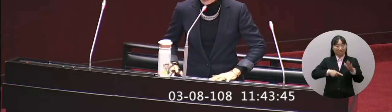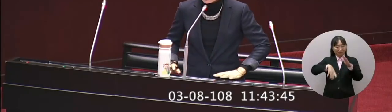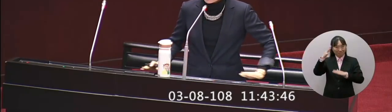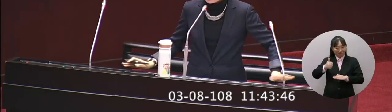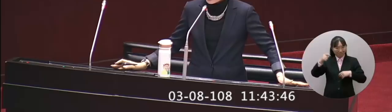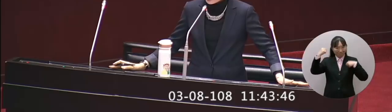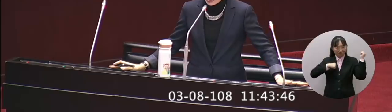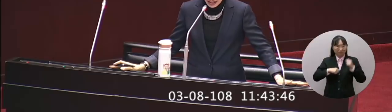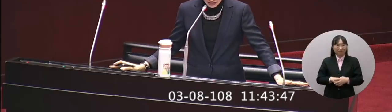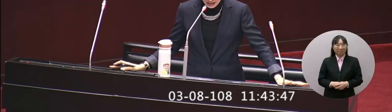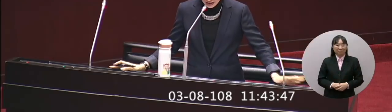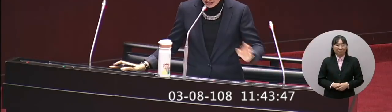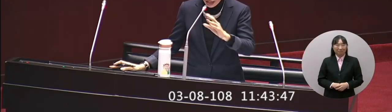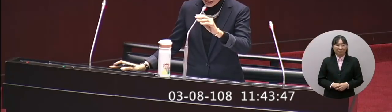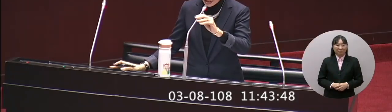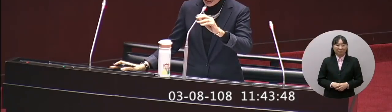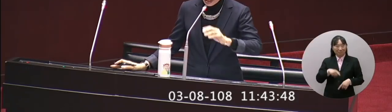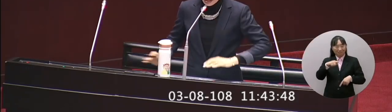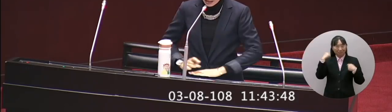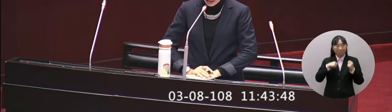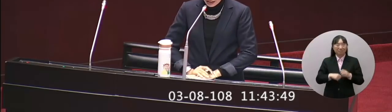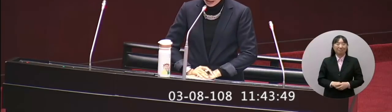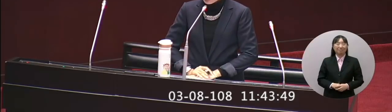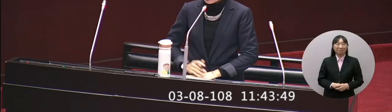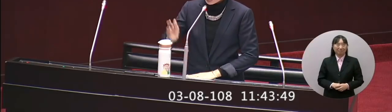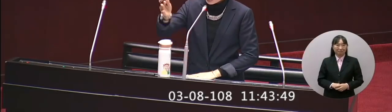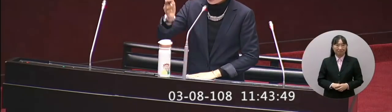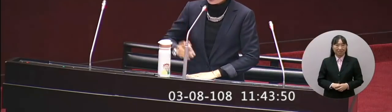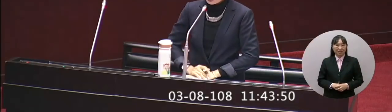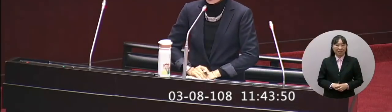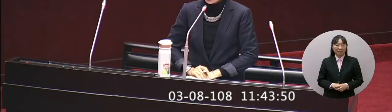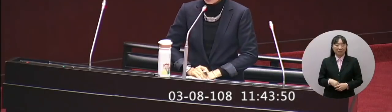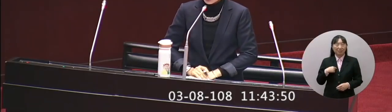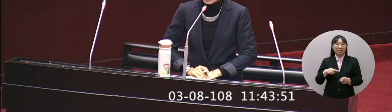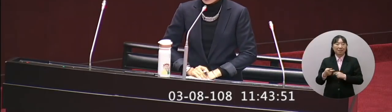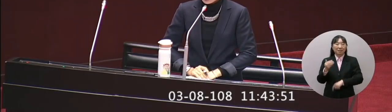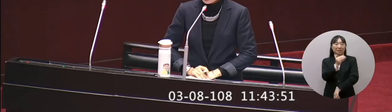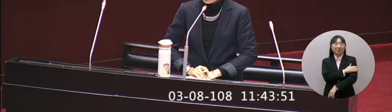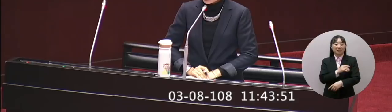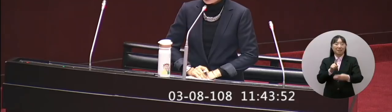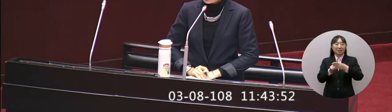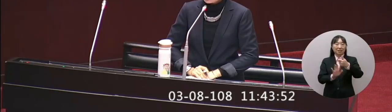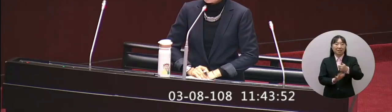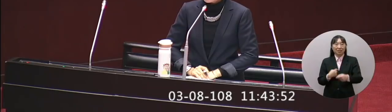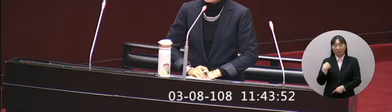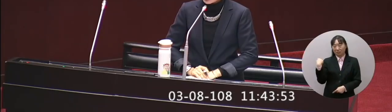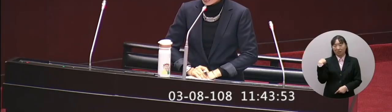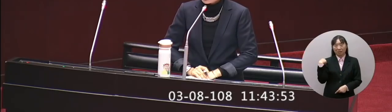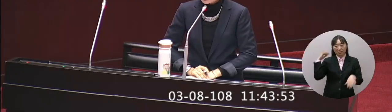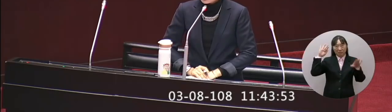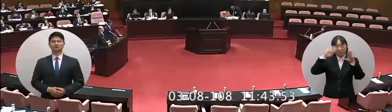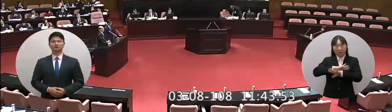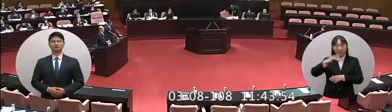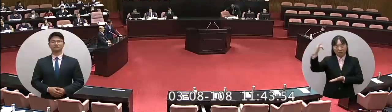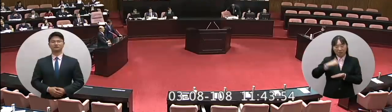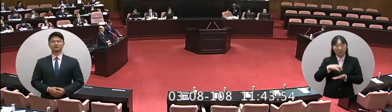院长早。 哎，委员你好。 院长高炸，这个我跟陈吉仲主委哈，昨天深夜回到台